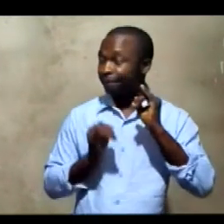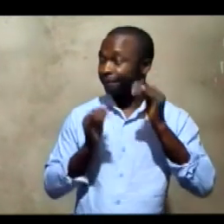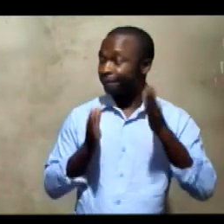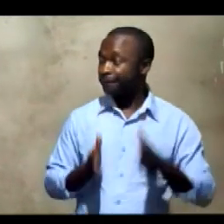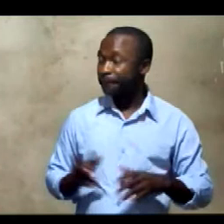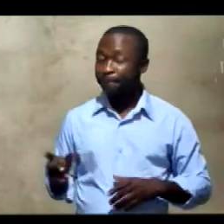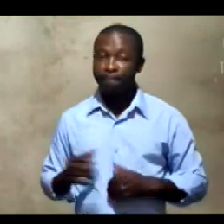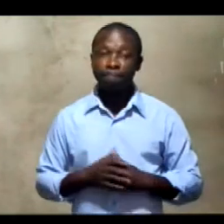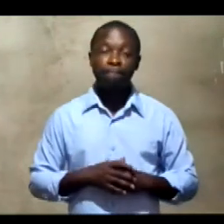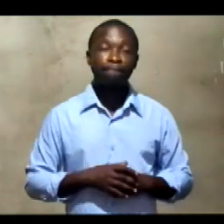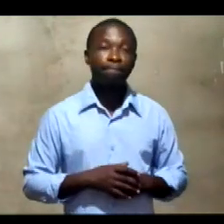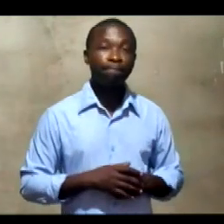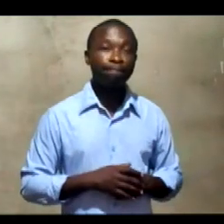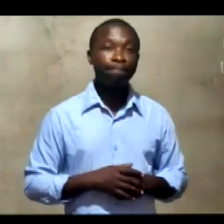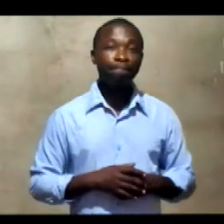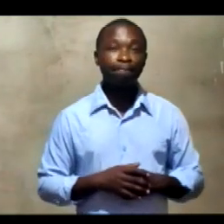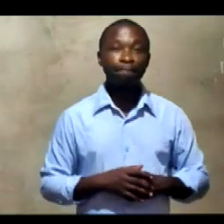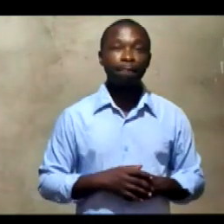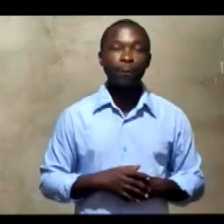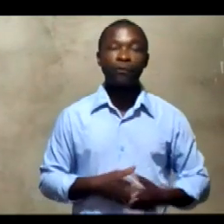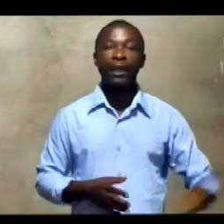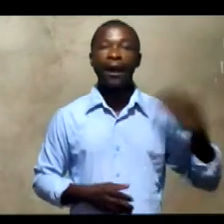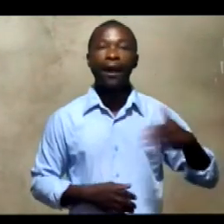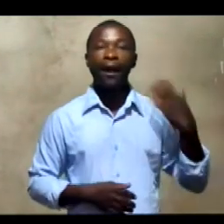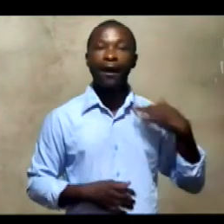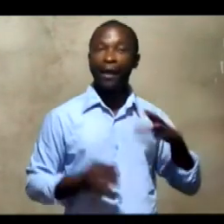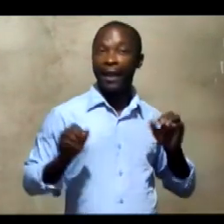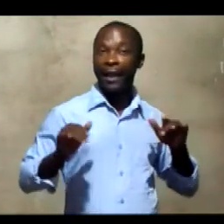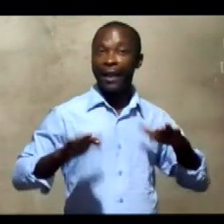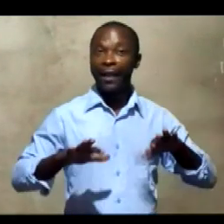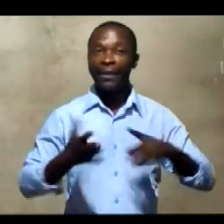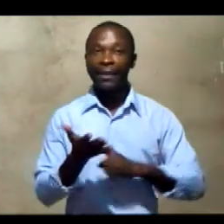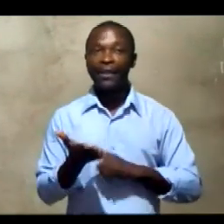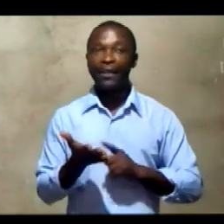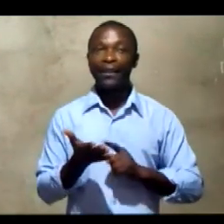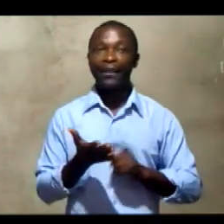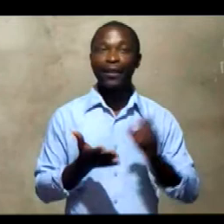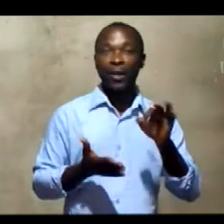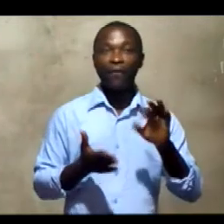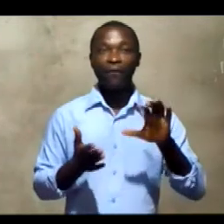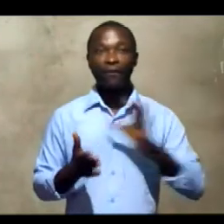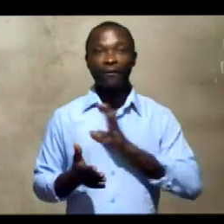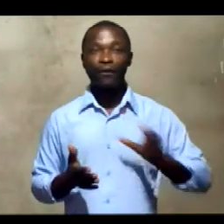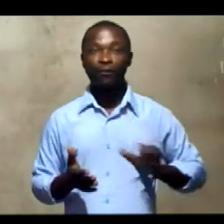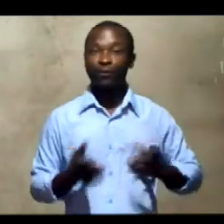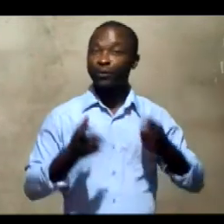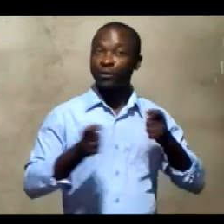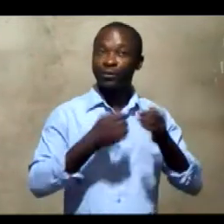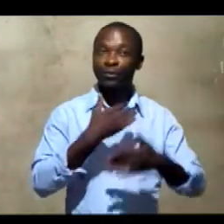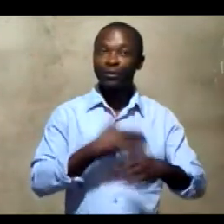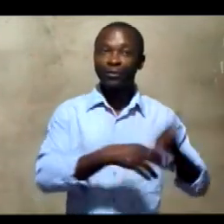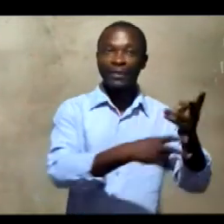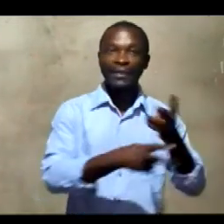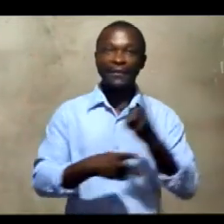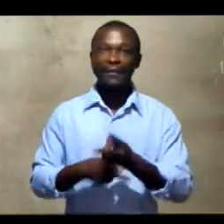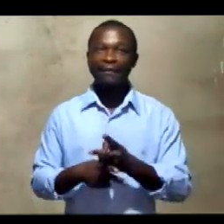Bloqués depuis l'échec de la réunion du comité de suivi devant se tenir à Kidal, les parties signataires de l'accord de paix d'Alger ne se voient plus. Conséquence,